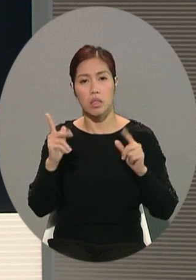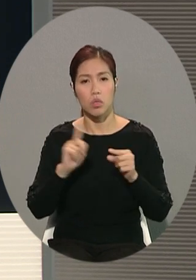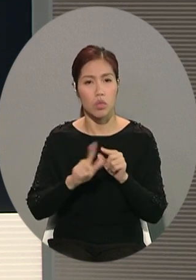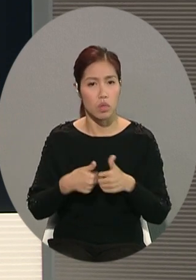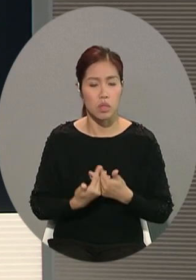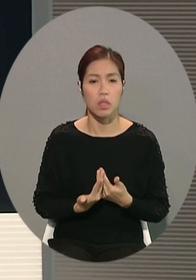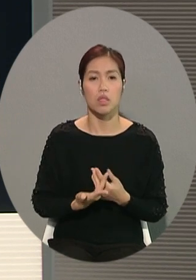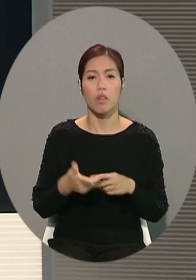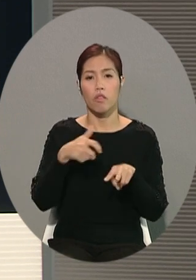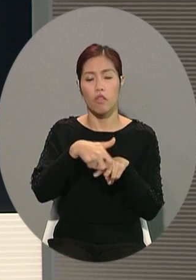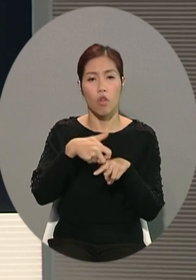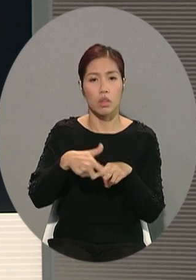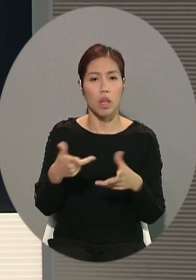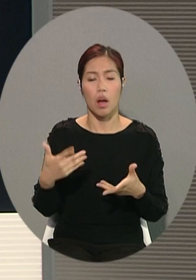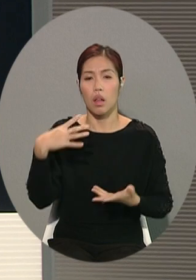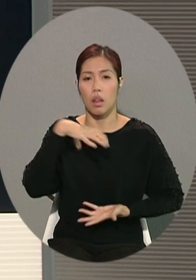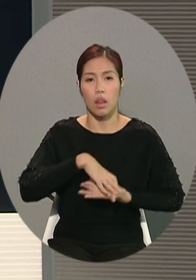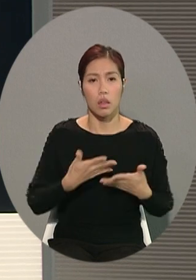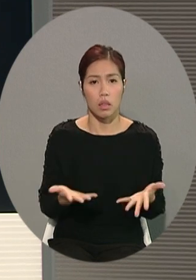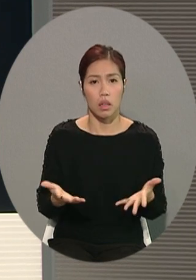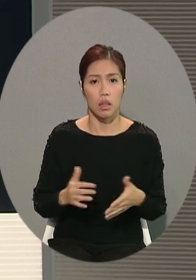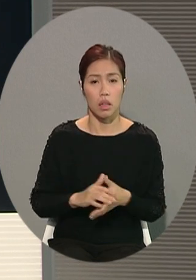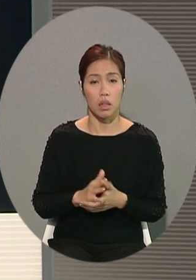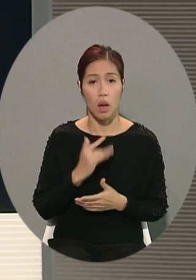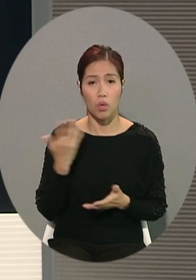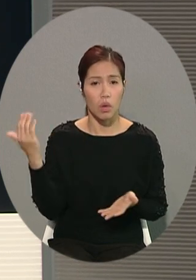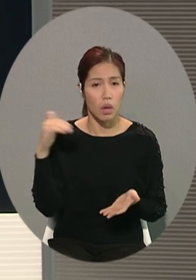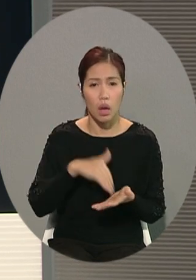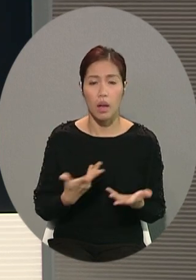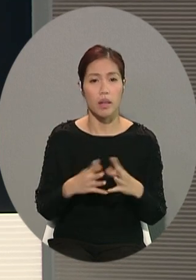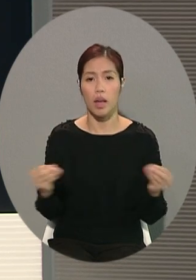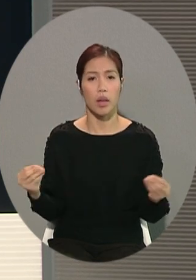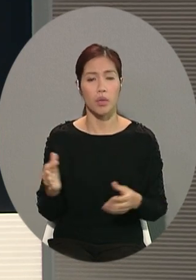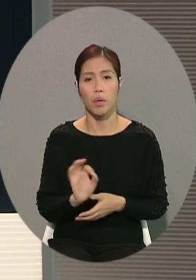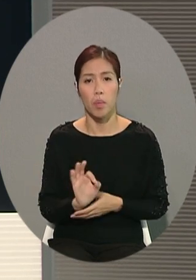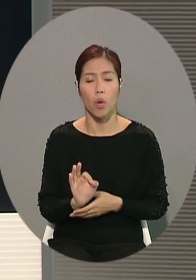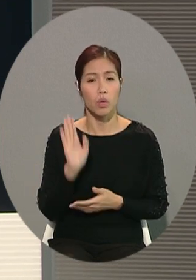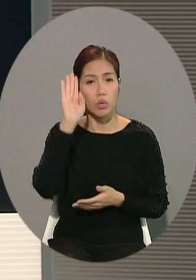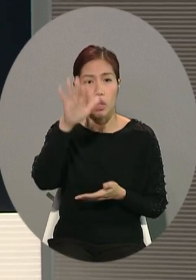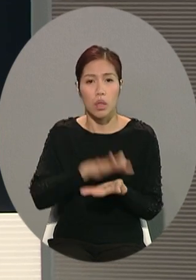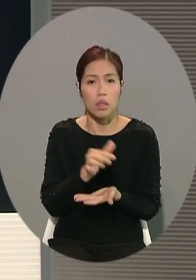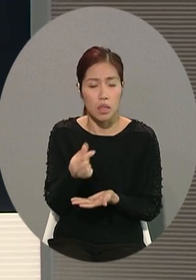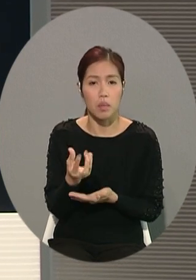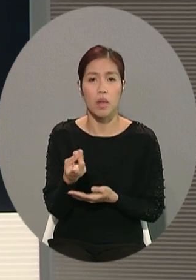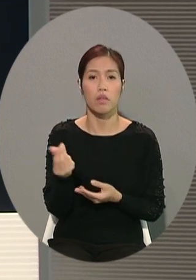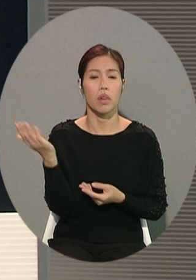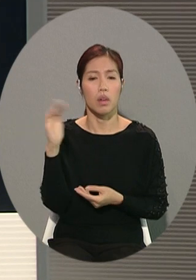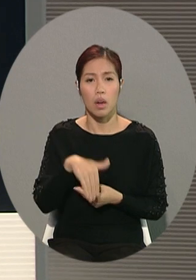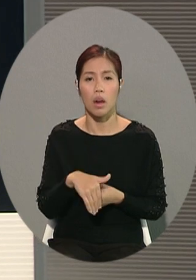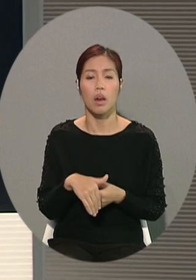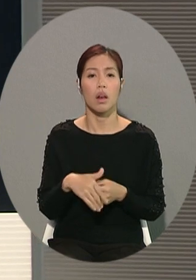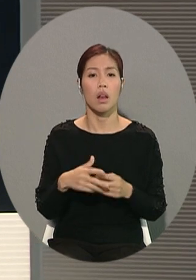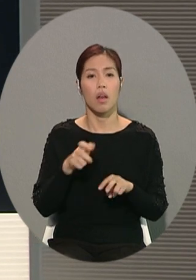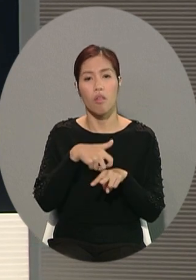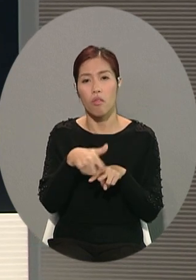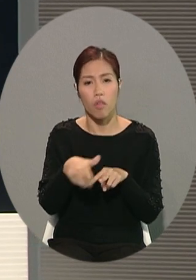站嗰個壓力係非常之大嘅。如果我哋今時今日唔去解決嘅話，10年之後粉嶺火車站就會失爆。無論在交